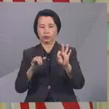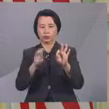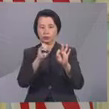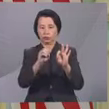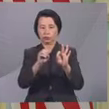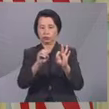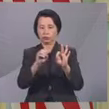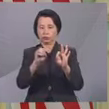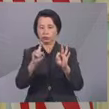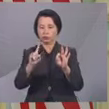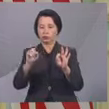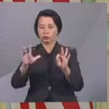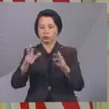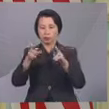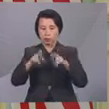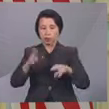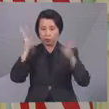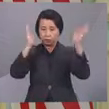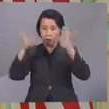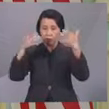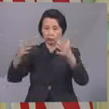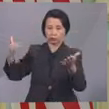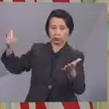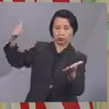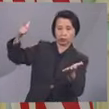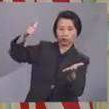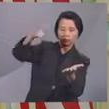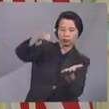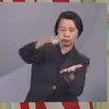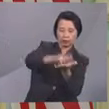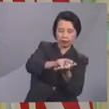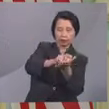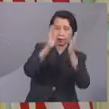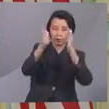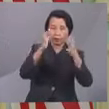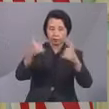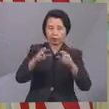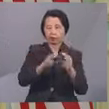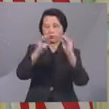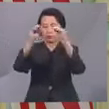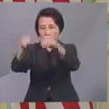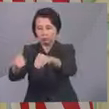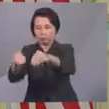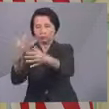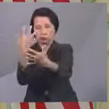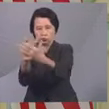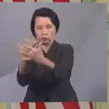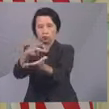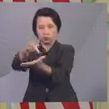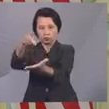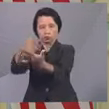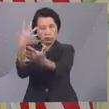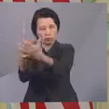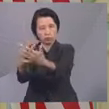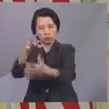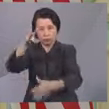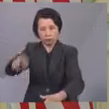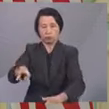913 rakyat Malaysia telah pulang ke tanah air dan menjalani kuarantin wajib.